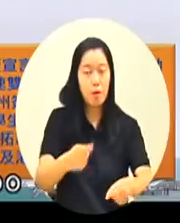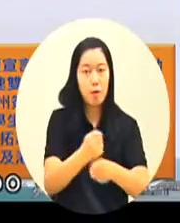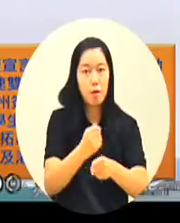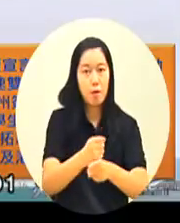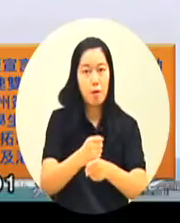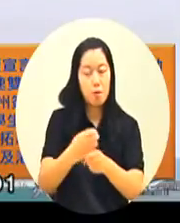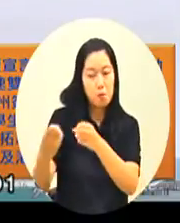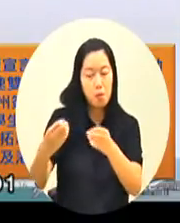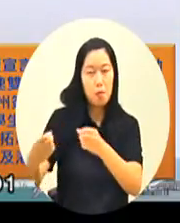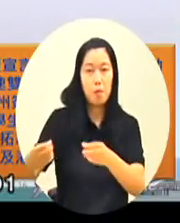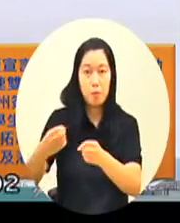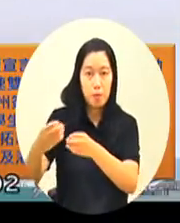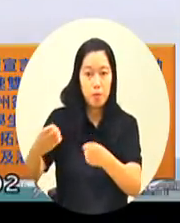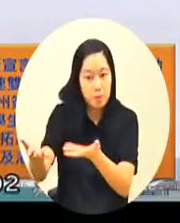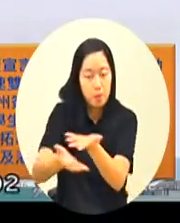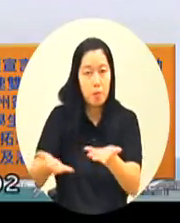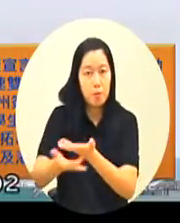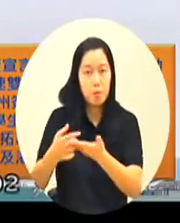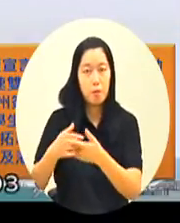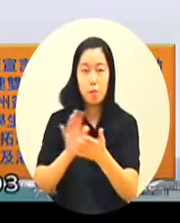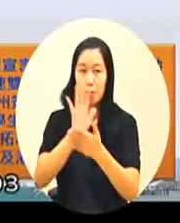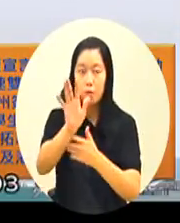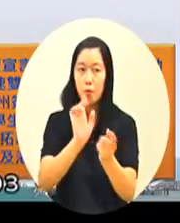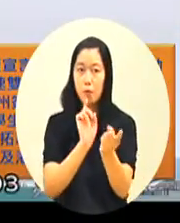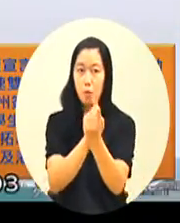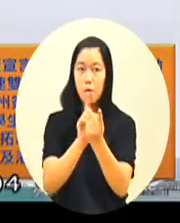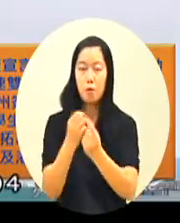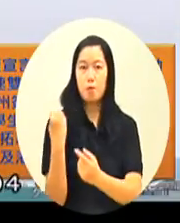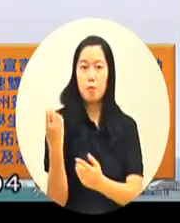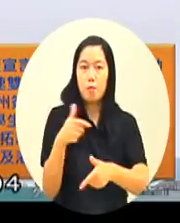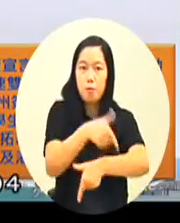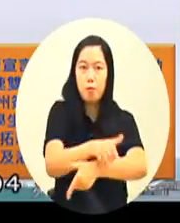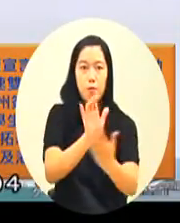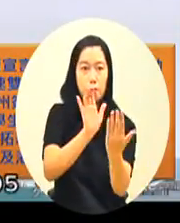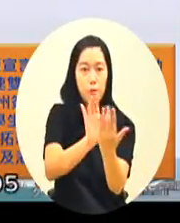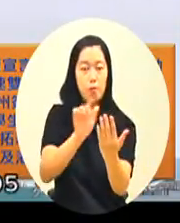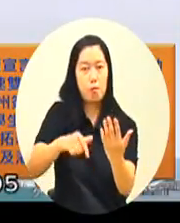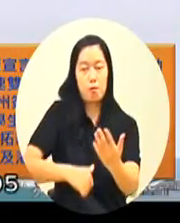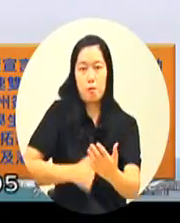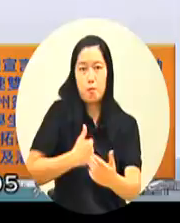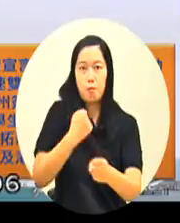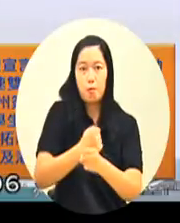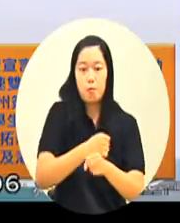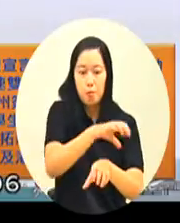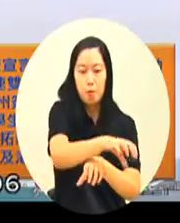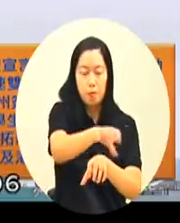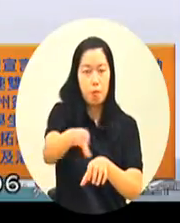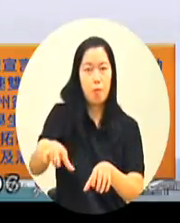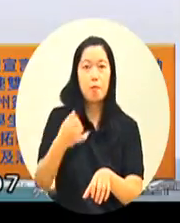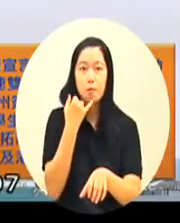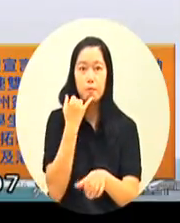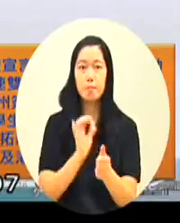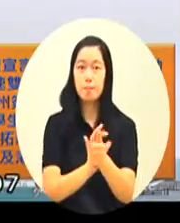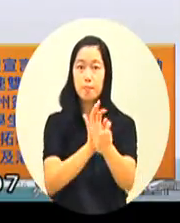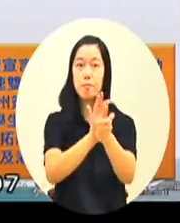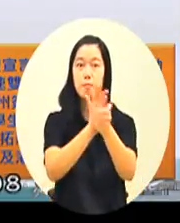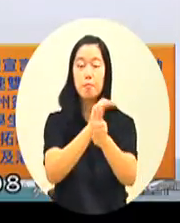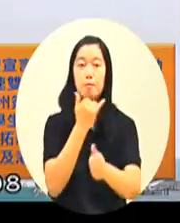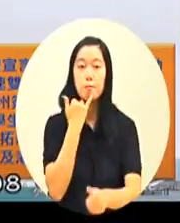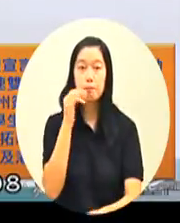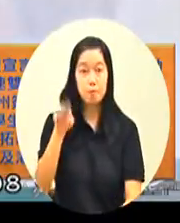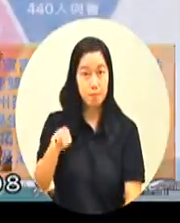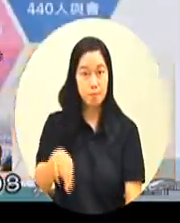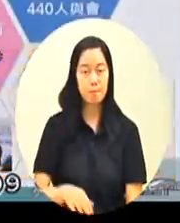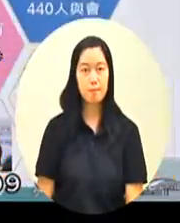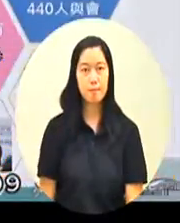见交换。这对我们在未来在推动西南向的工作上面，都有一些具体的落点哦，可以做执行推动的工作。那整体